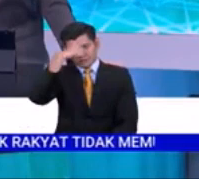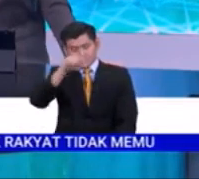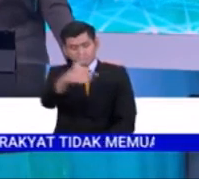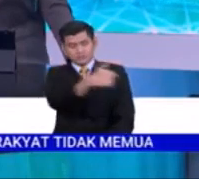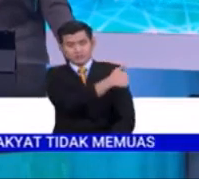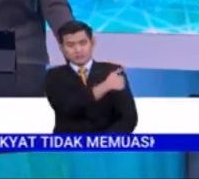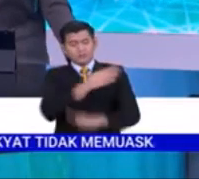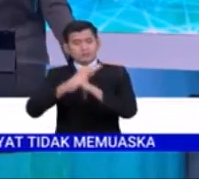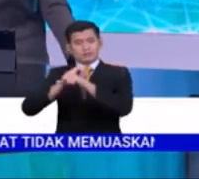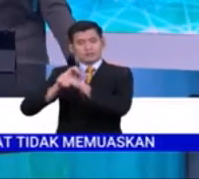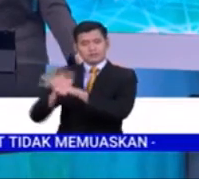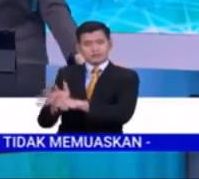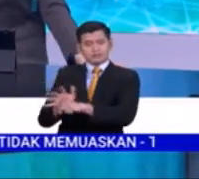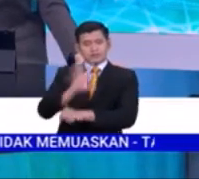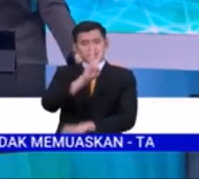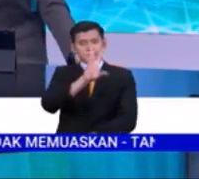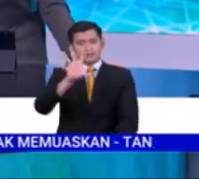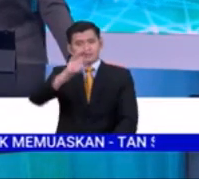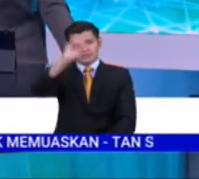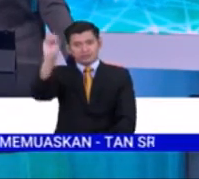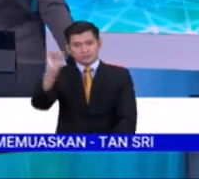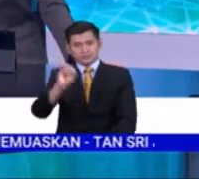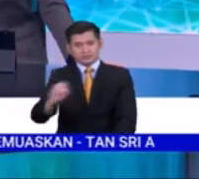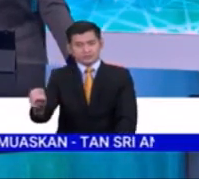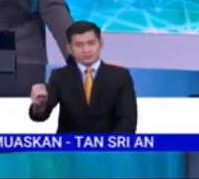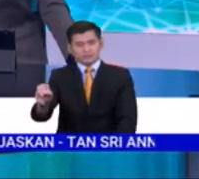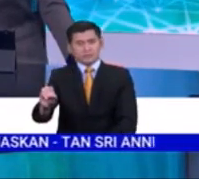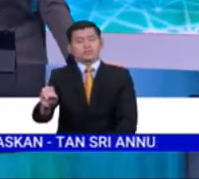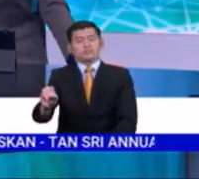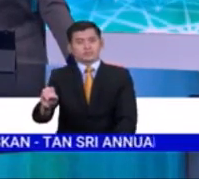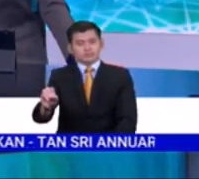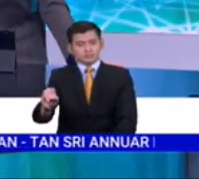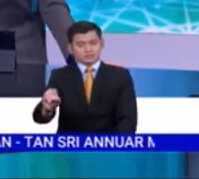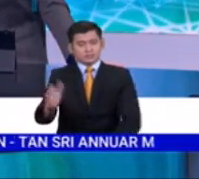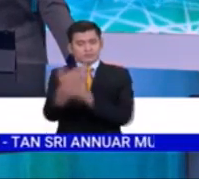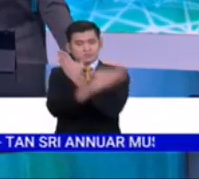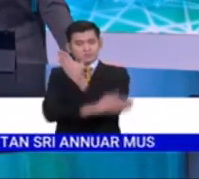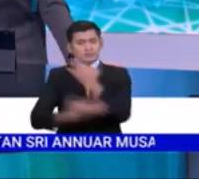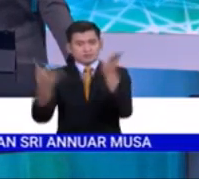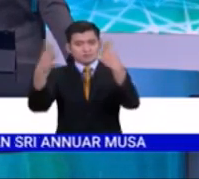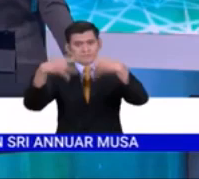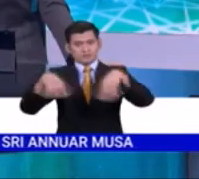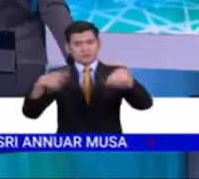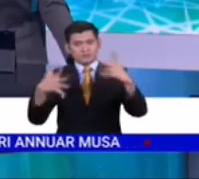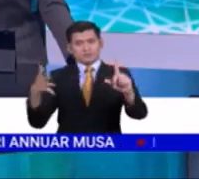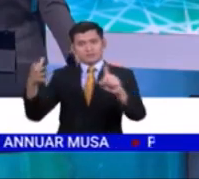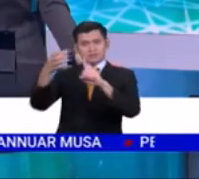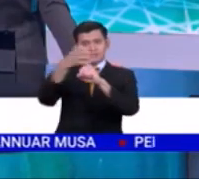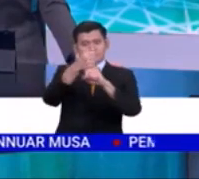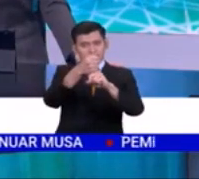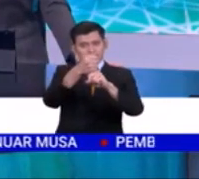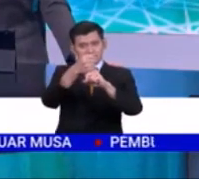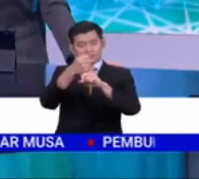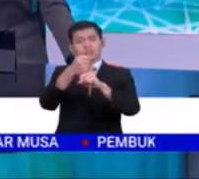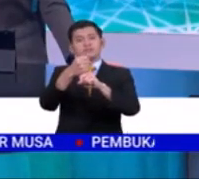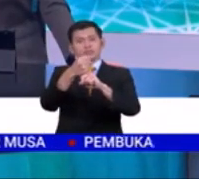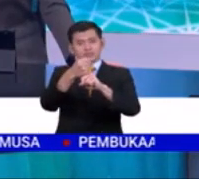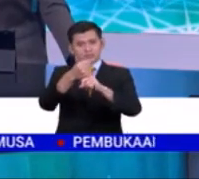berkata, lebih 65% daripada populasi negara anggota telah mencapai tahap imuniti